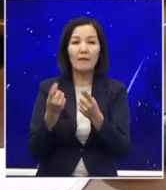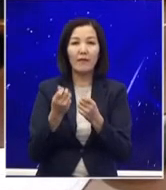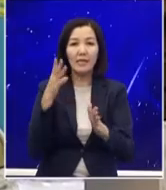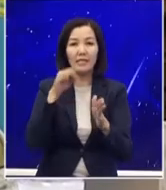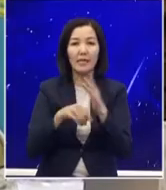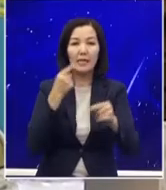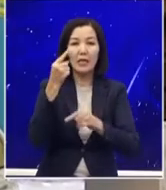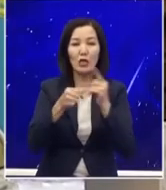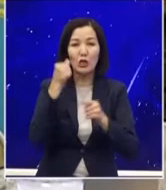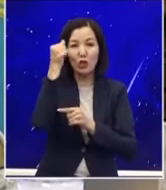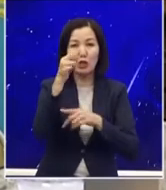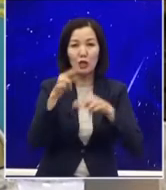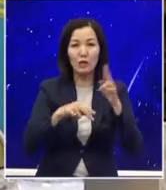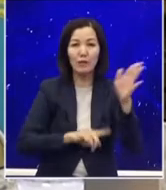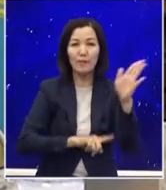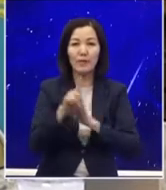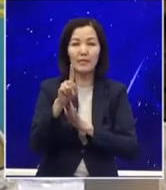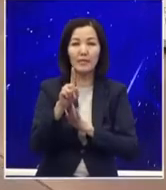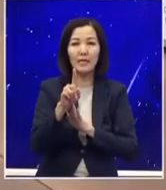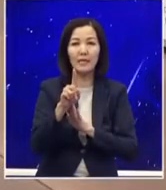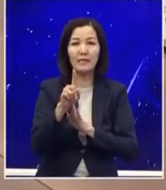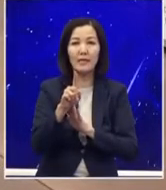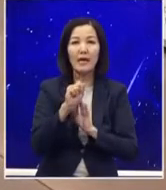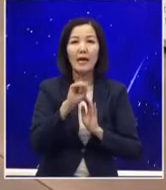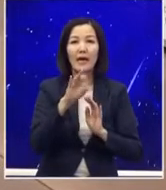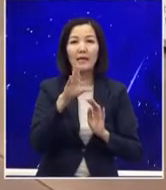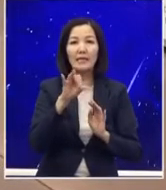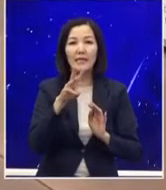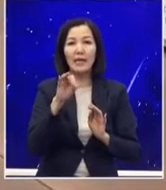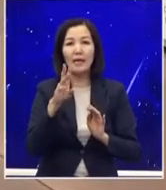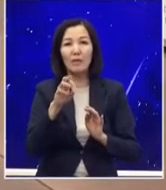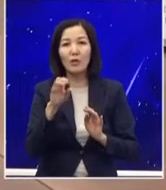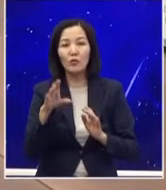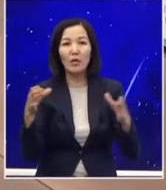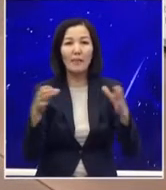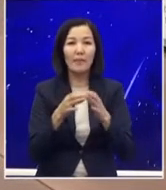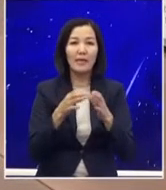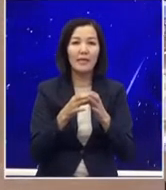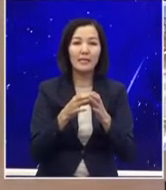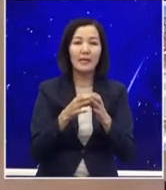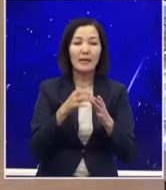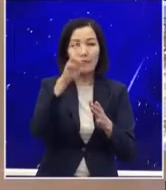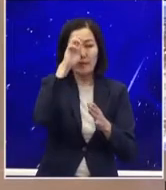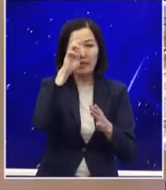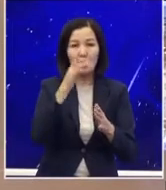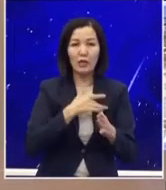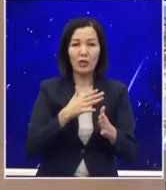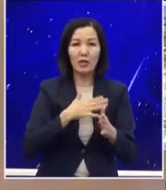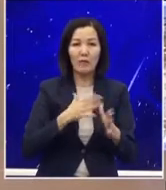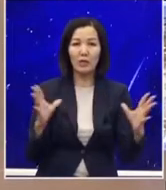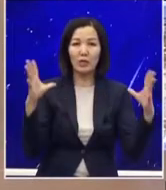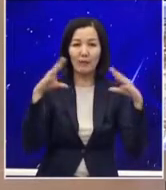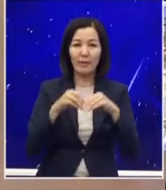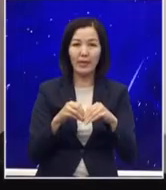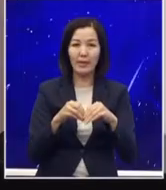іске кіріспек ниетте. ICM Edutech компаниясы өкілдерінің сөзінше, мемлекеттік жеке меншік әріптестік бастама